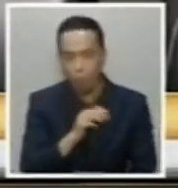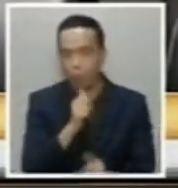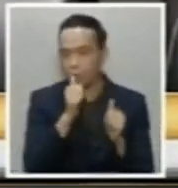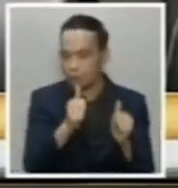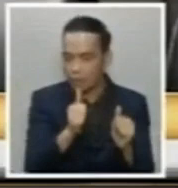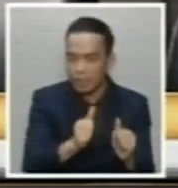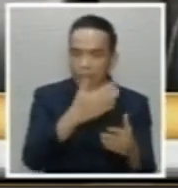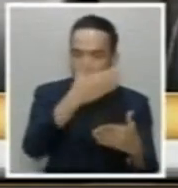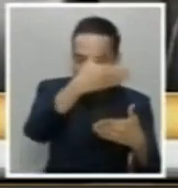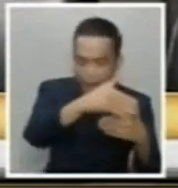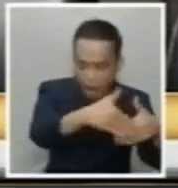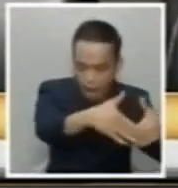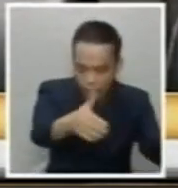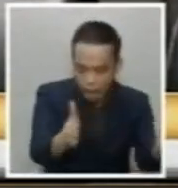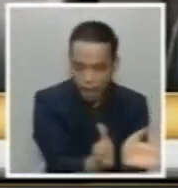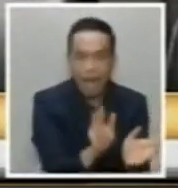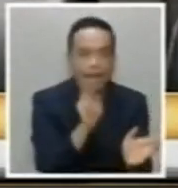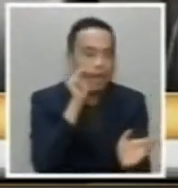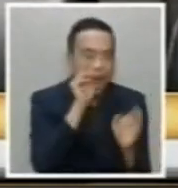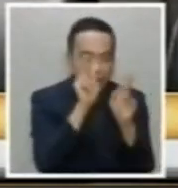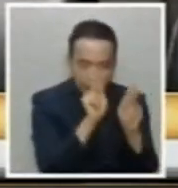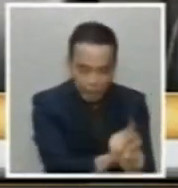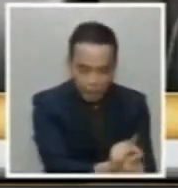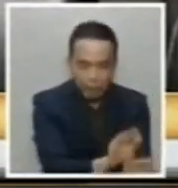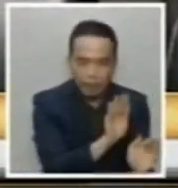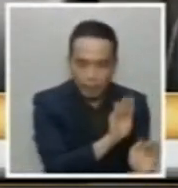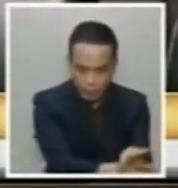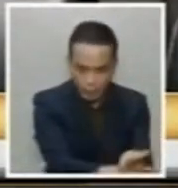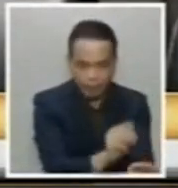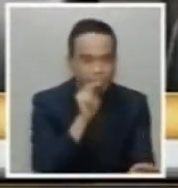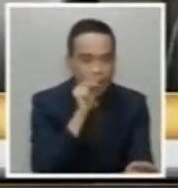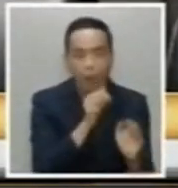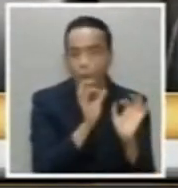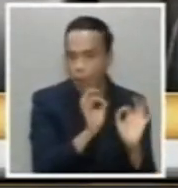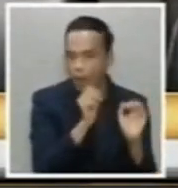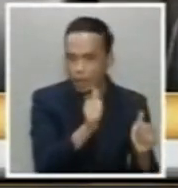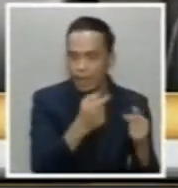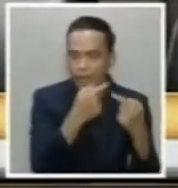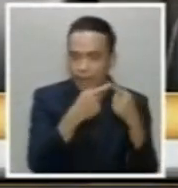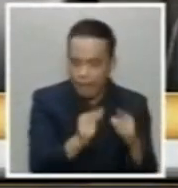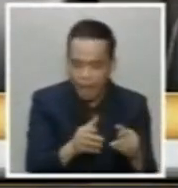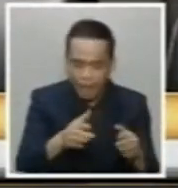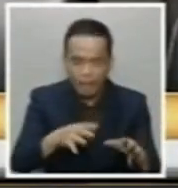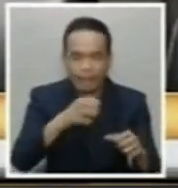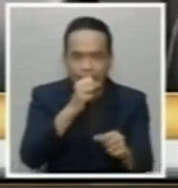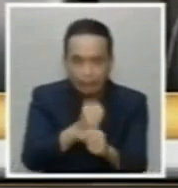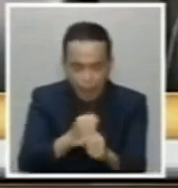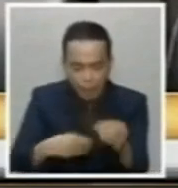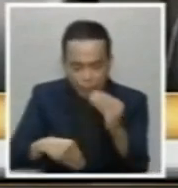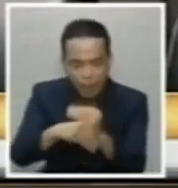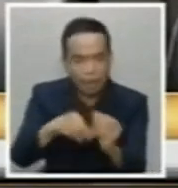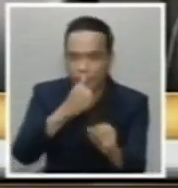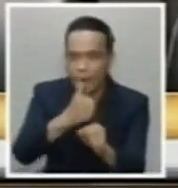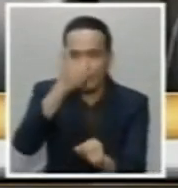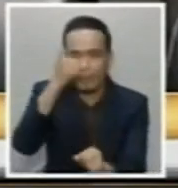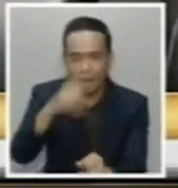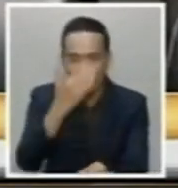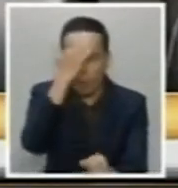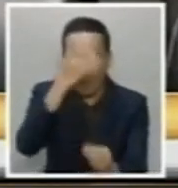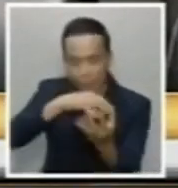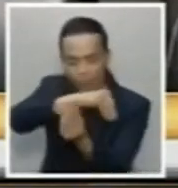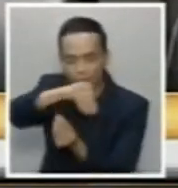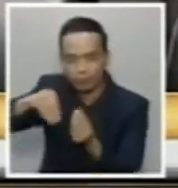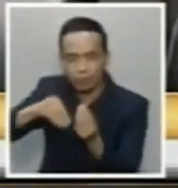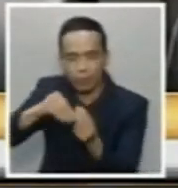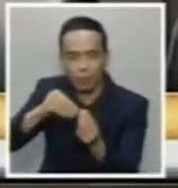วศแต่ไม่สามารถก่อสร้างโครงการดังกล่าวได้เพราะพื้นที่ก่อสร้างบางส่วนทับซ้อนกับพื้นที่ป่าสงวนแห่งช